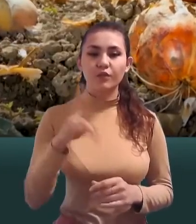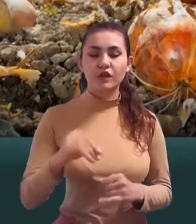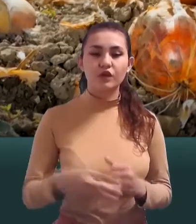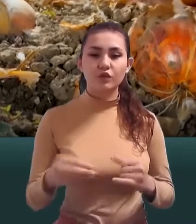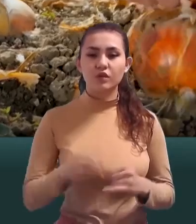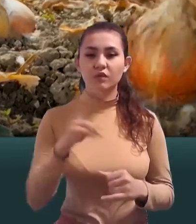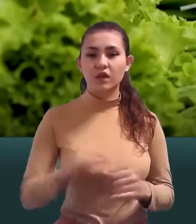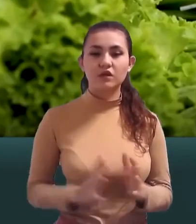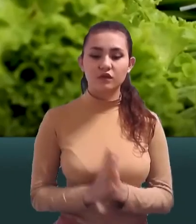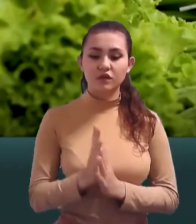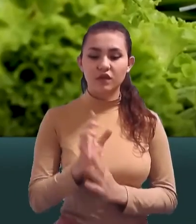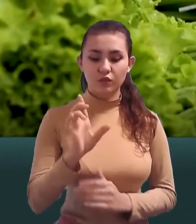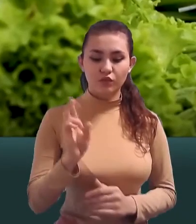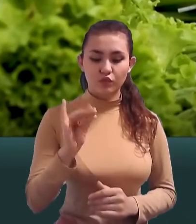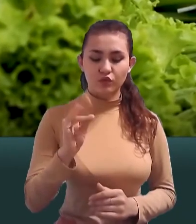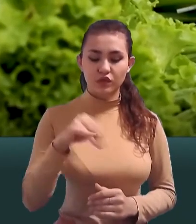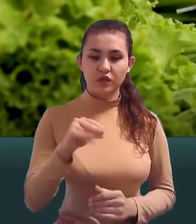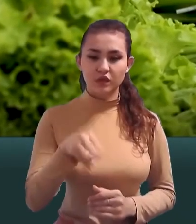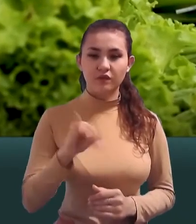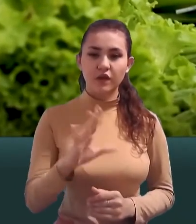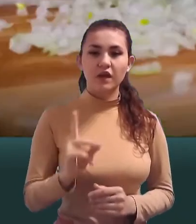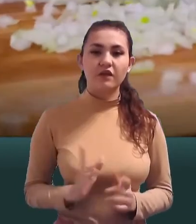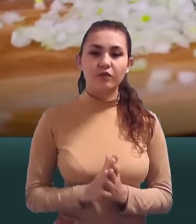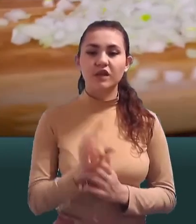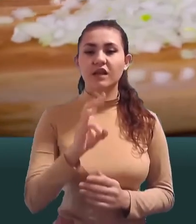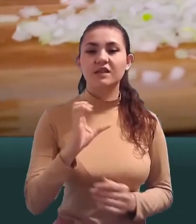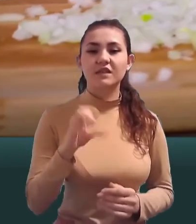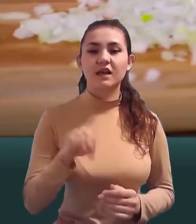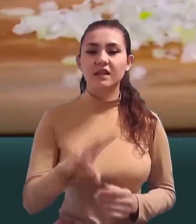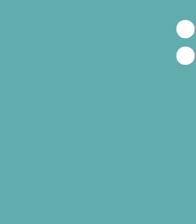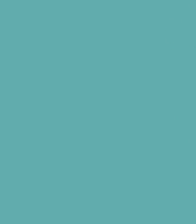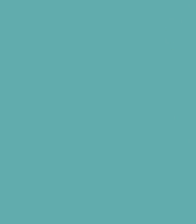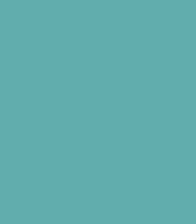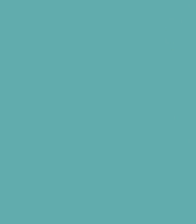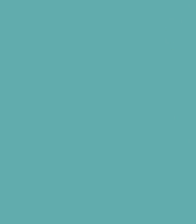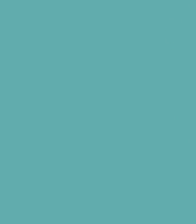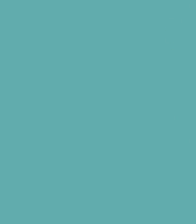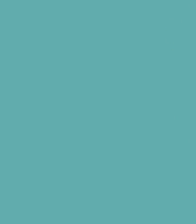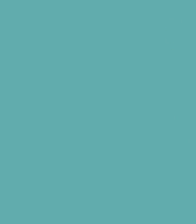бюджетів, і це могло суттєво вплинути на стан економіки цих територій.